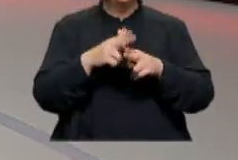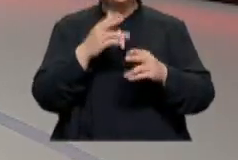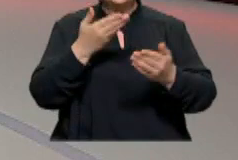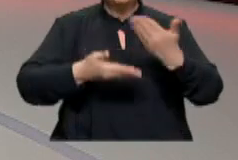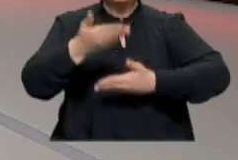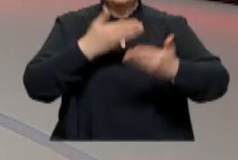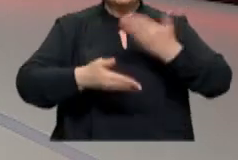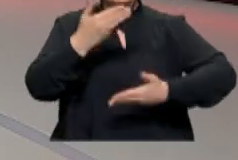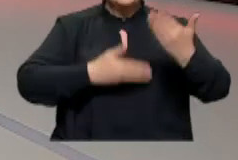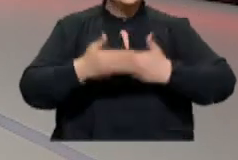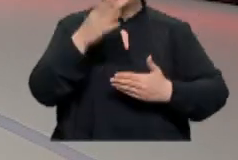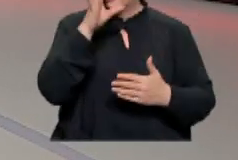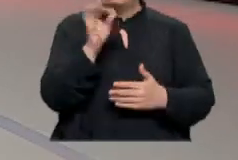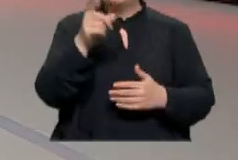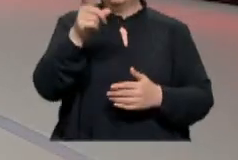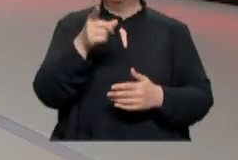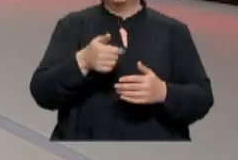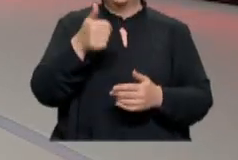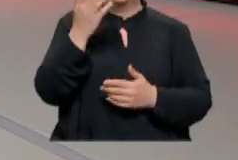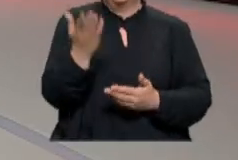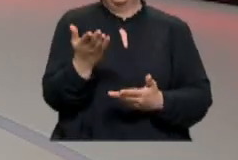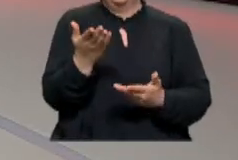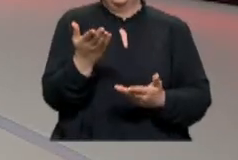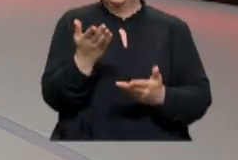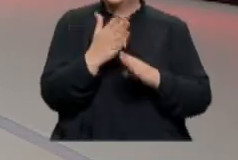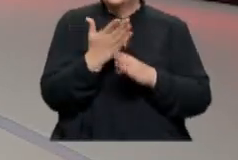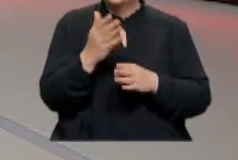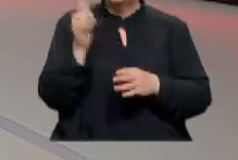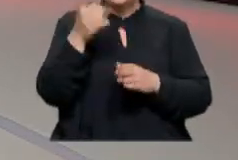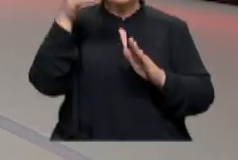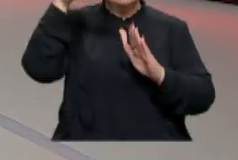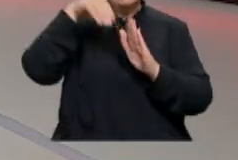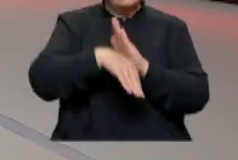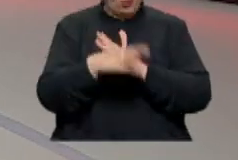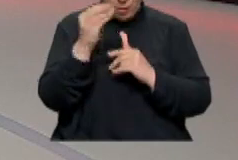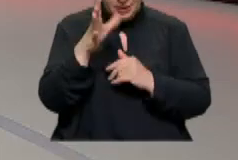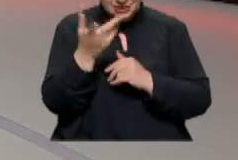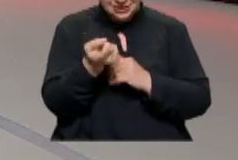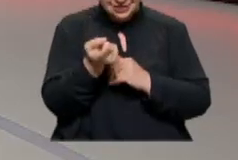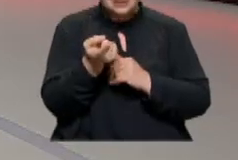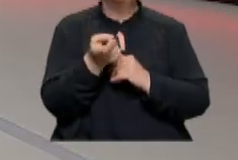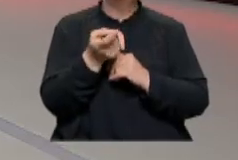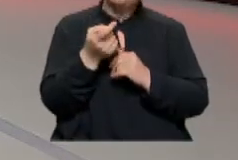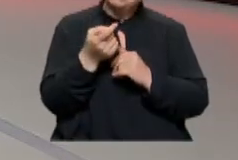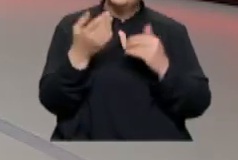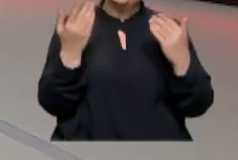olduğu bakanlıklardan biri. Neden acaba? Sürekli değer kaybediyor olabilir miyiz? Peki,